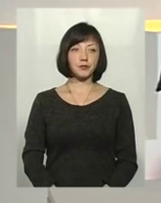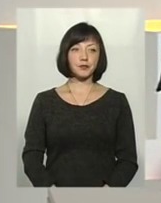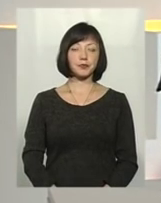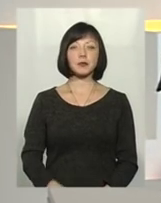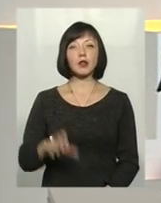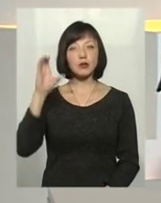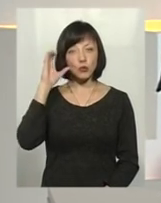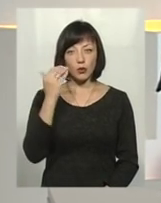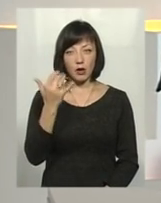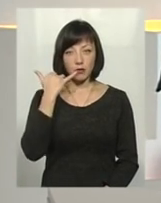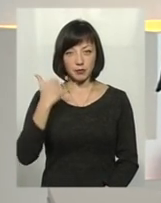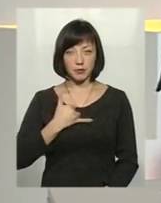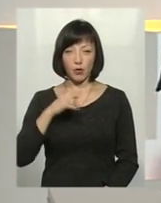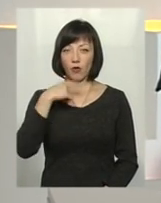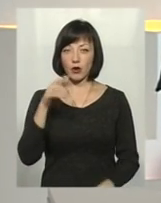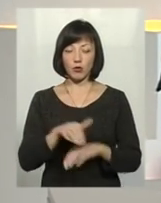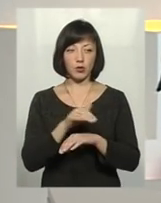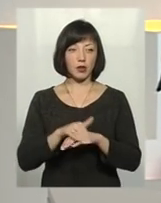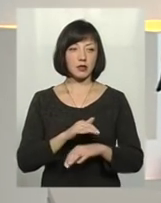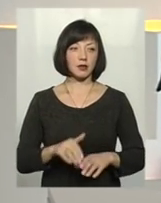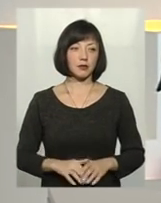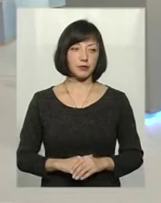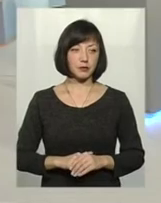61-90-60. Слухаємо додзвонювача. Говоріть, будь ласка.